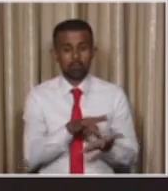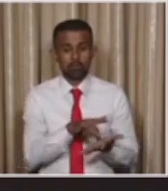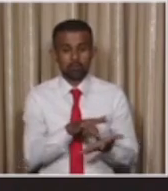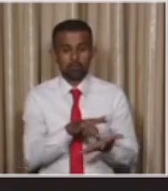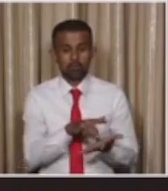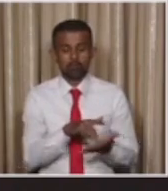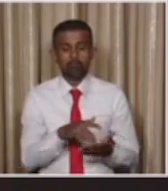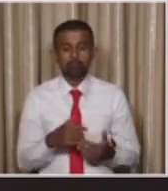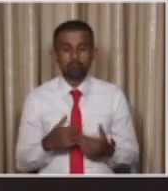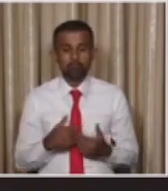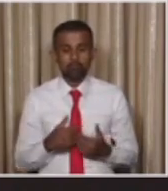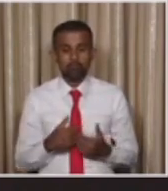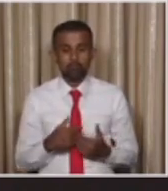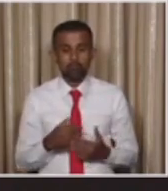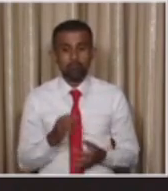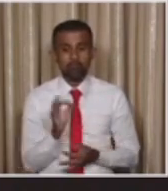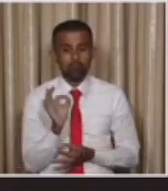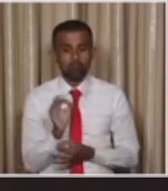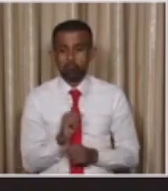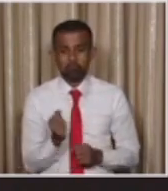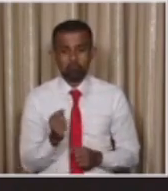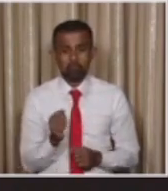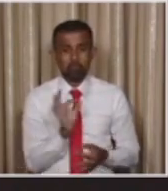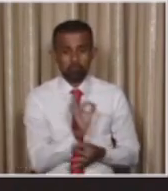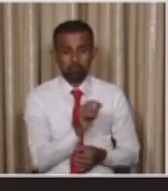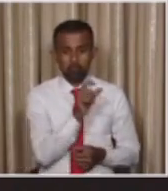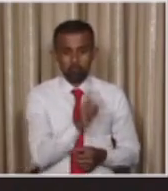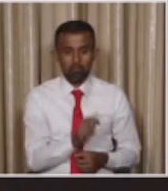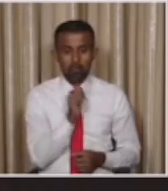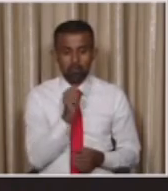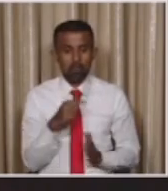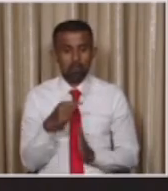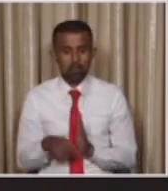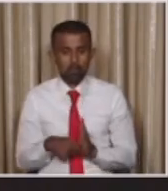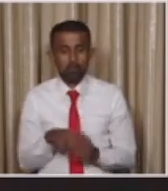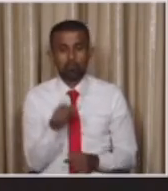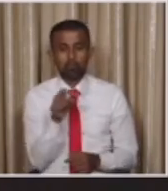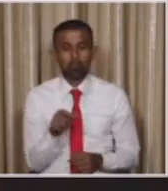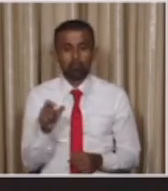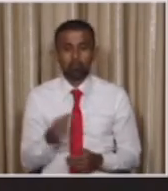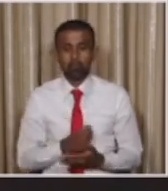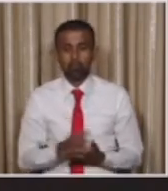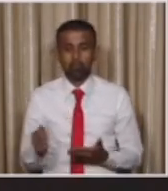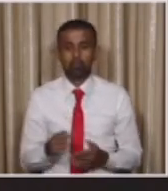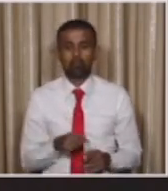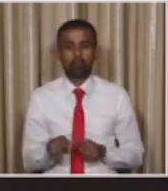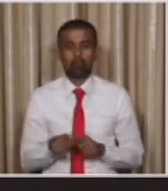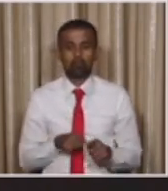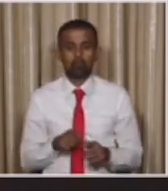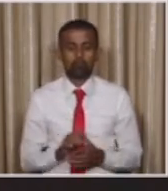මේ අබෞද්ධය විතරක් නෙමෙයි බෞද්ධයෝ එහෙම නැත්නම් සැබෑ ශ්‍රී ලාංකිකයෝ පවා විනාශ කරන තැනකට